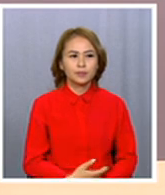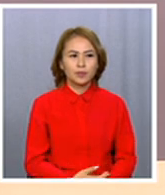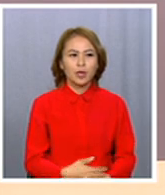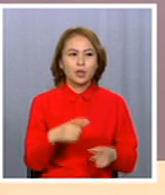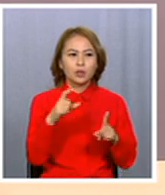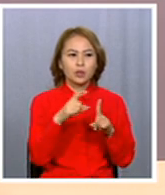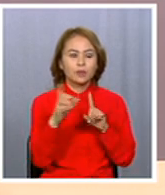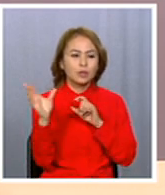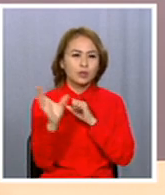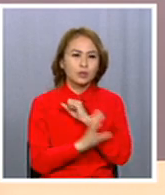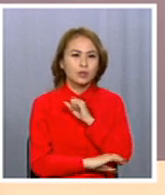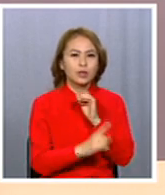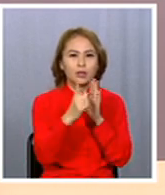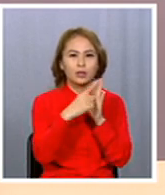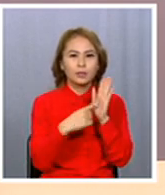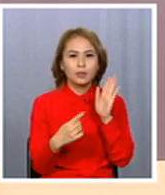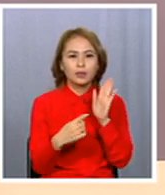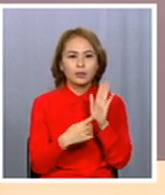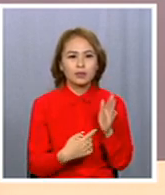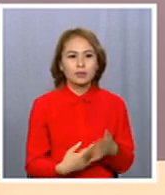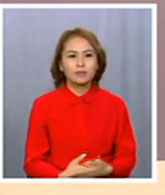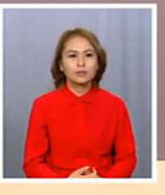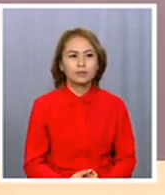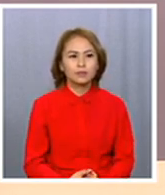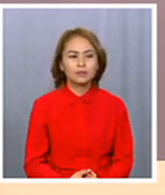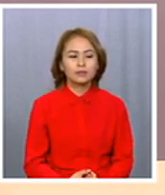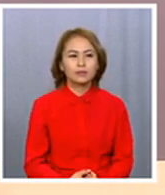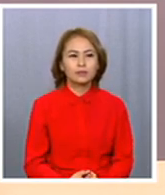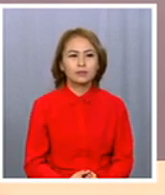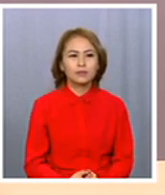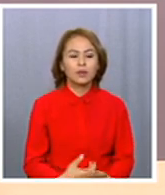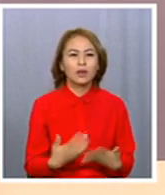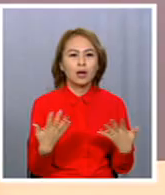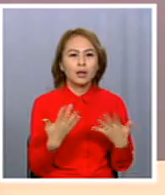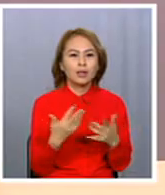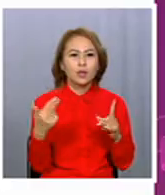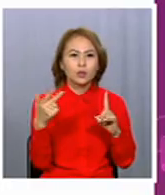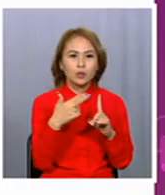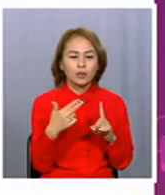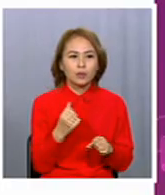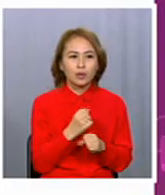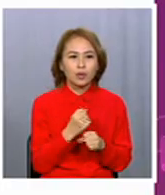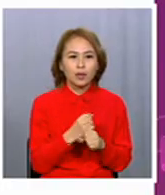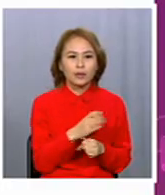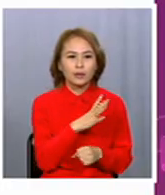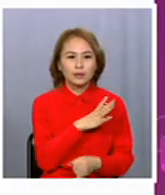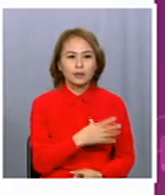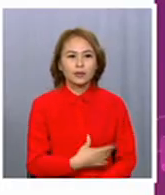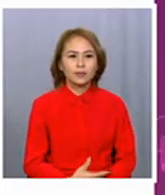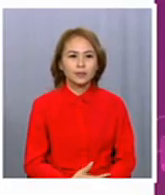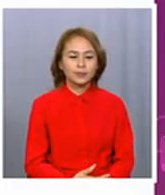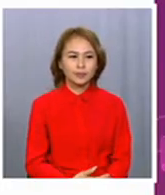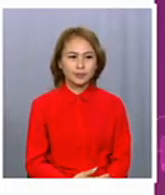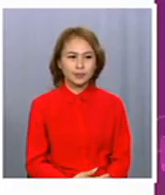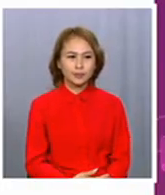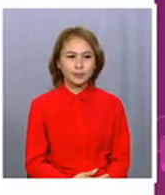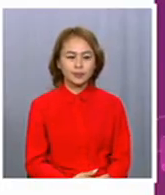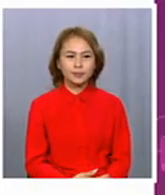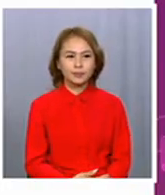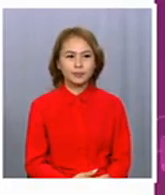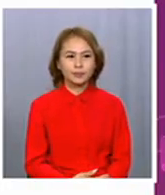Сөйлемнің соңында леп белгісі. Олай болса, қандай сөйлем құрар едіңдер? Ойланыңдар.